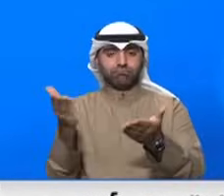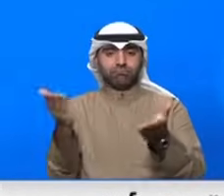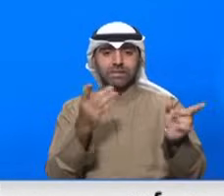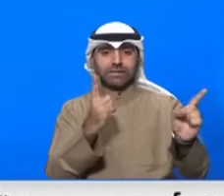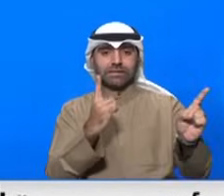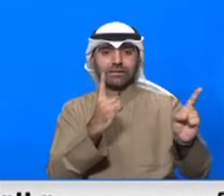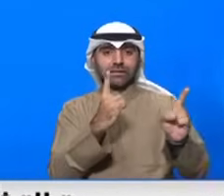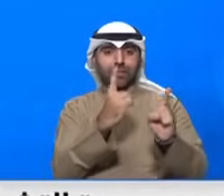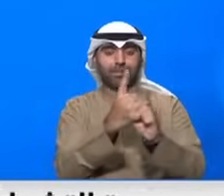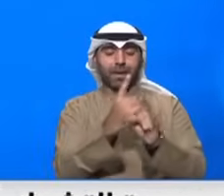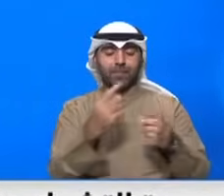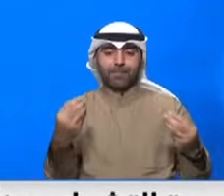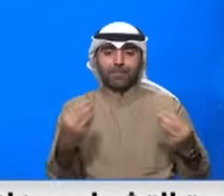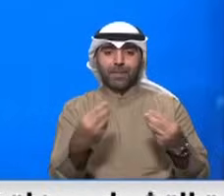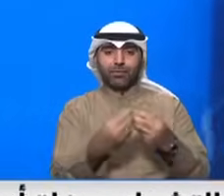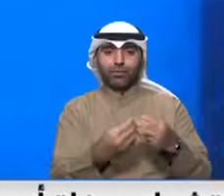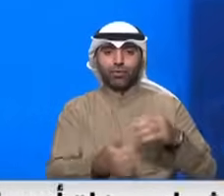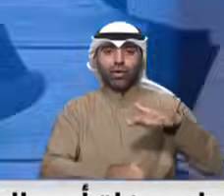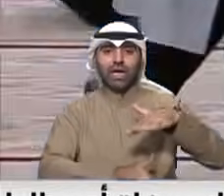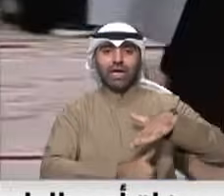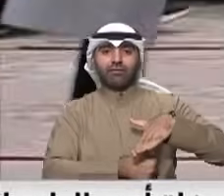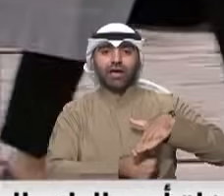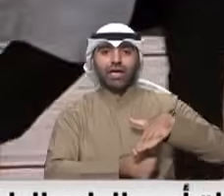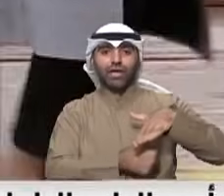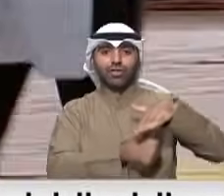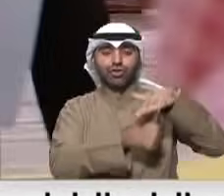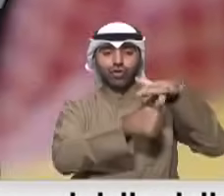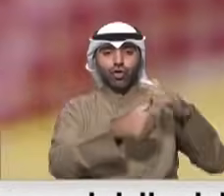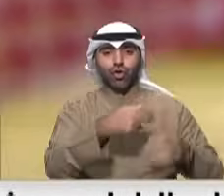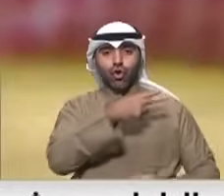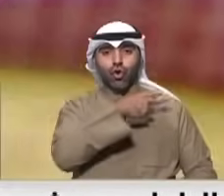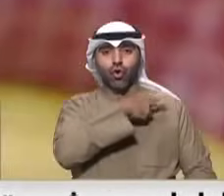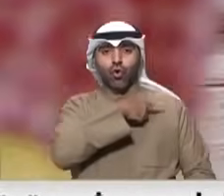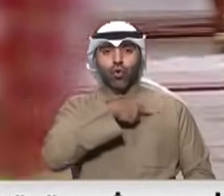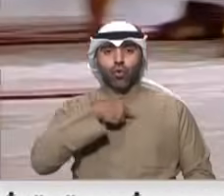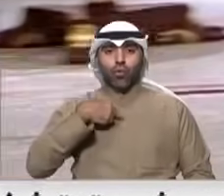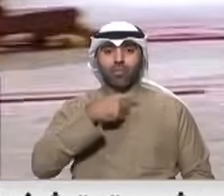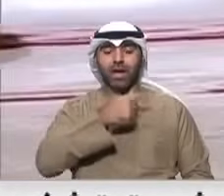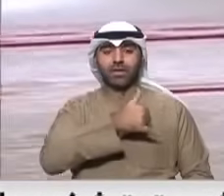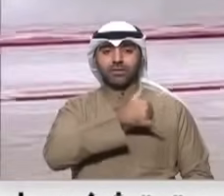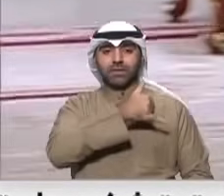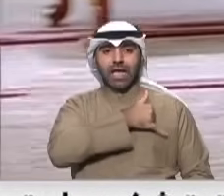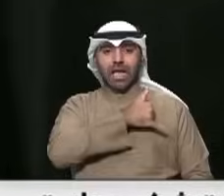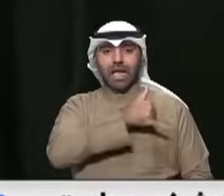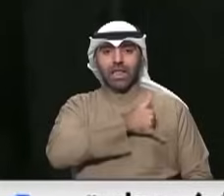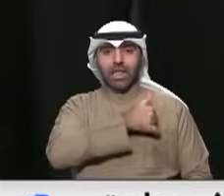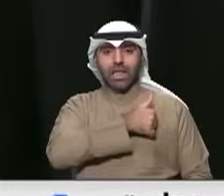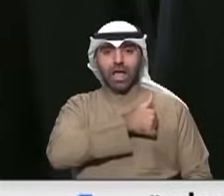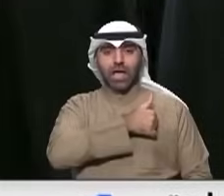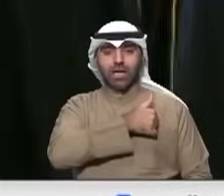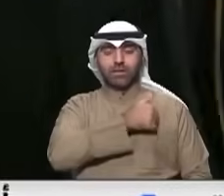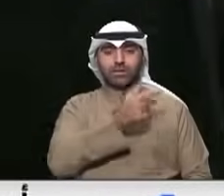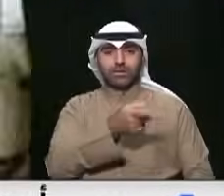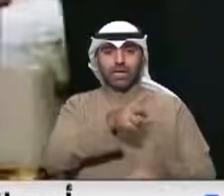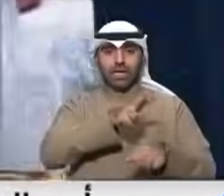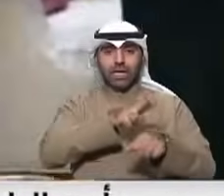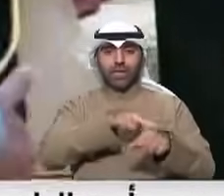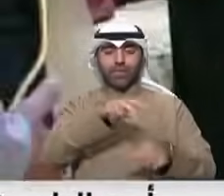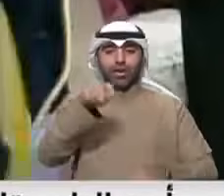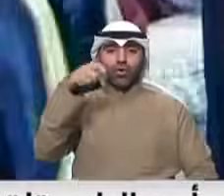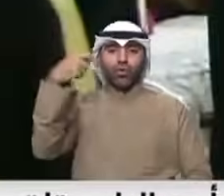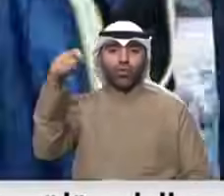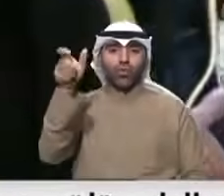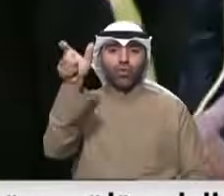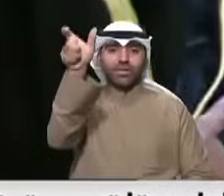المجلس الخاص الملكي لكندا الصديقه والوزيره المكلفه بالهيئه الكنديه للتنميه الاقتصاديه لدول الباسيفيك